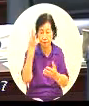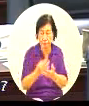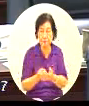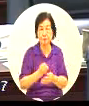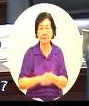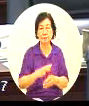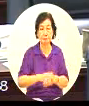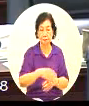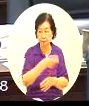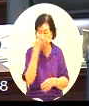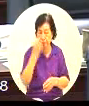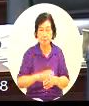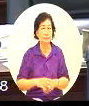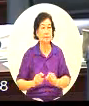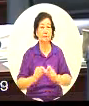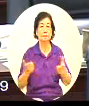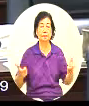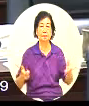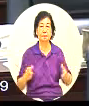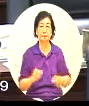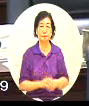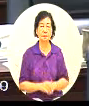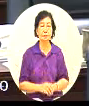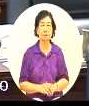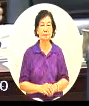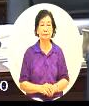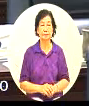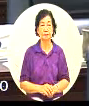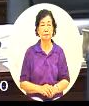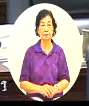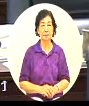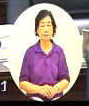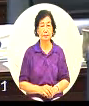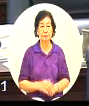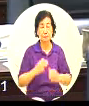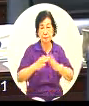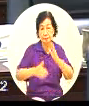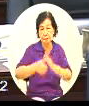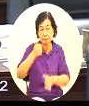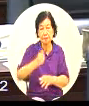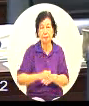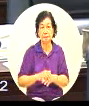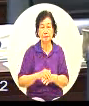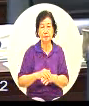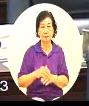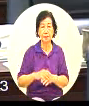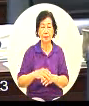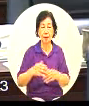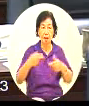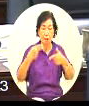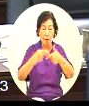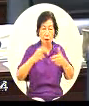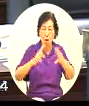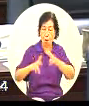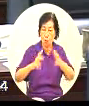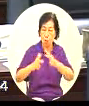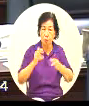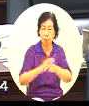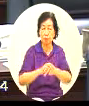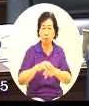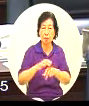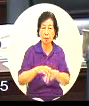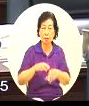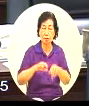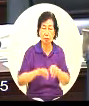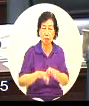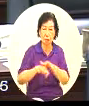吼。过来就是讲，市场也搁提任务来起一个浸水溜冰馆、滑轮溜冰，